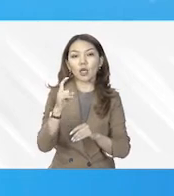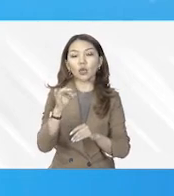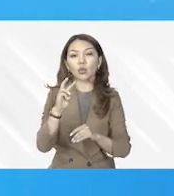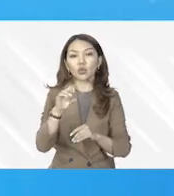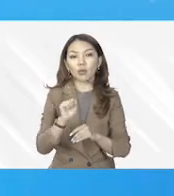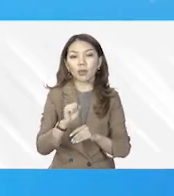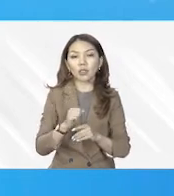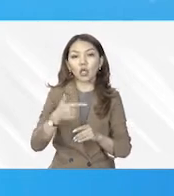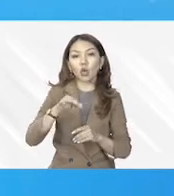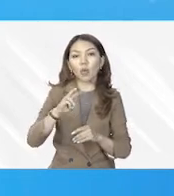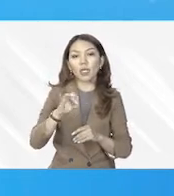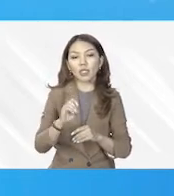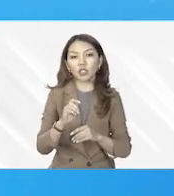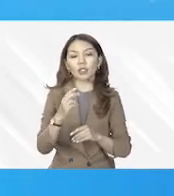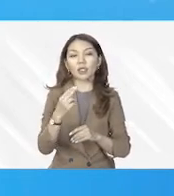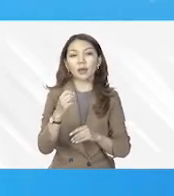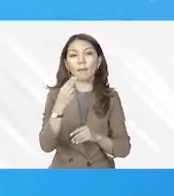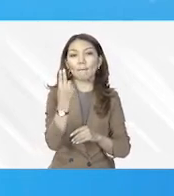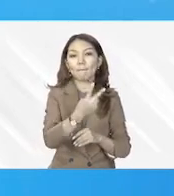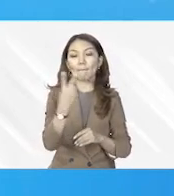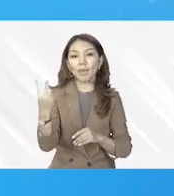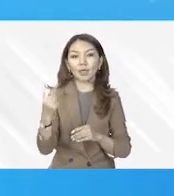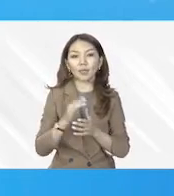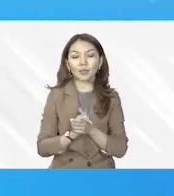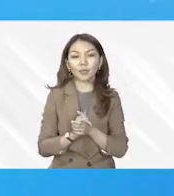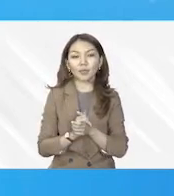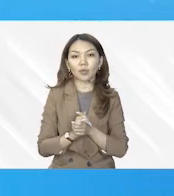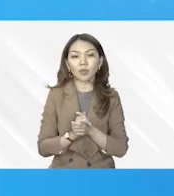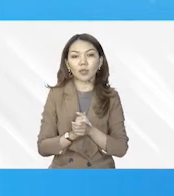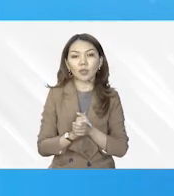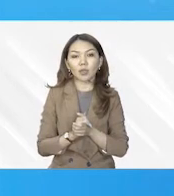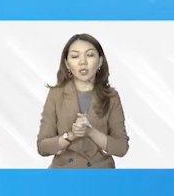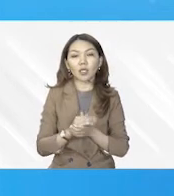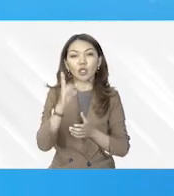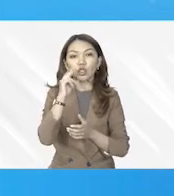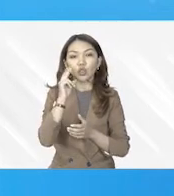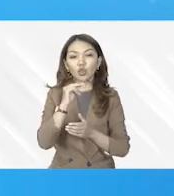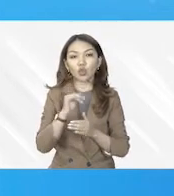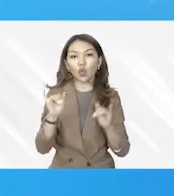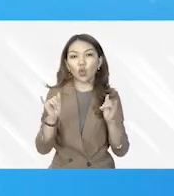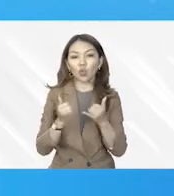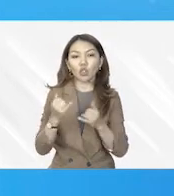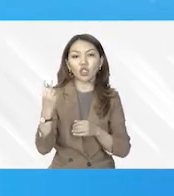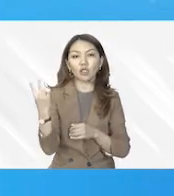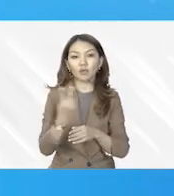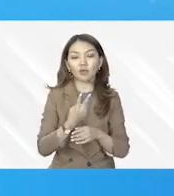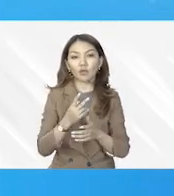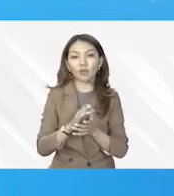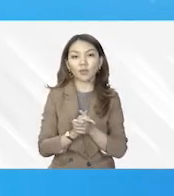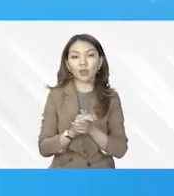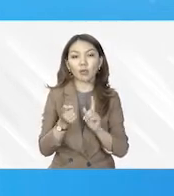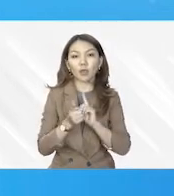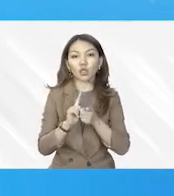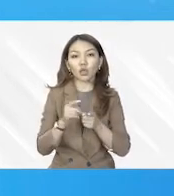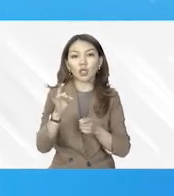пары. Число хромосом у полюсов уменьшается вдвое, происходит его